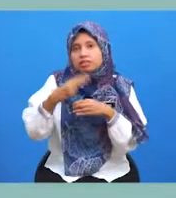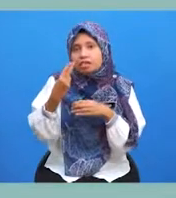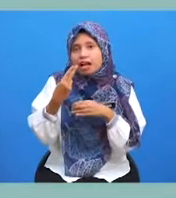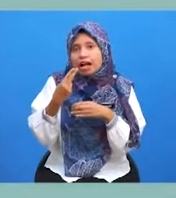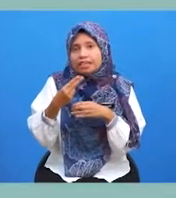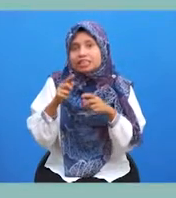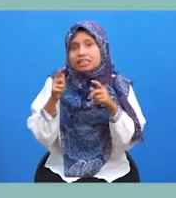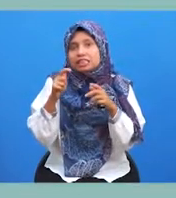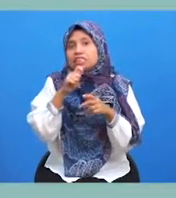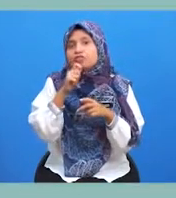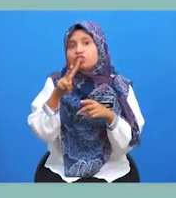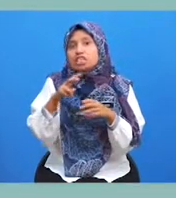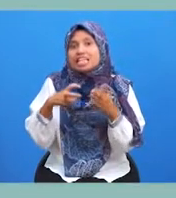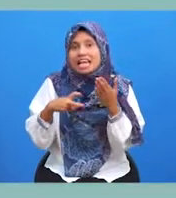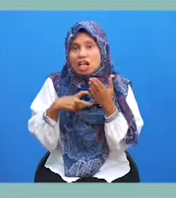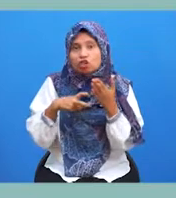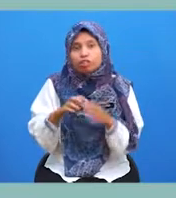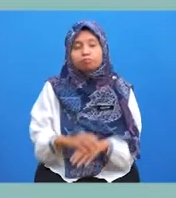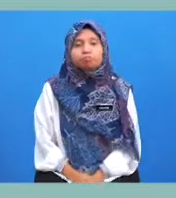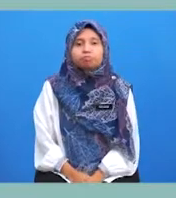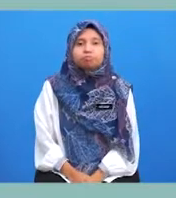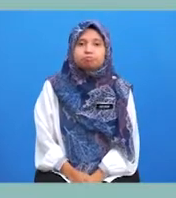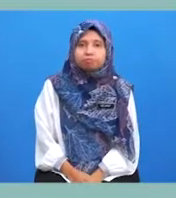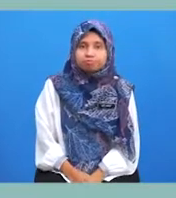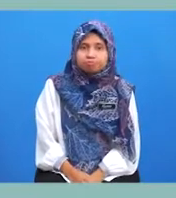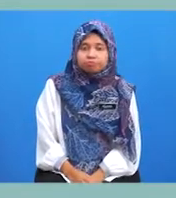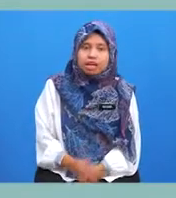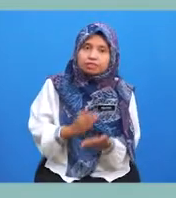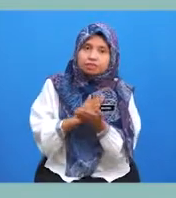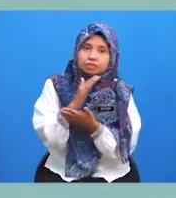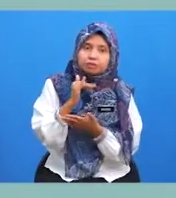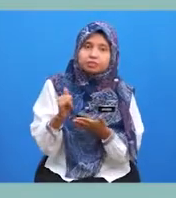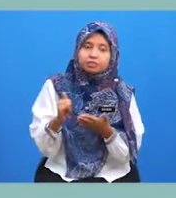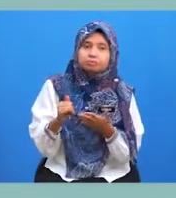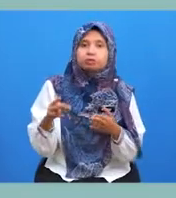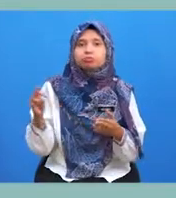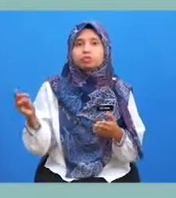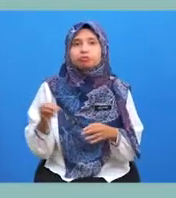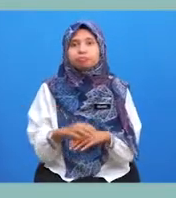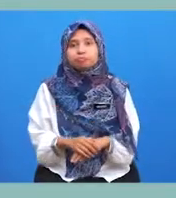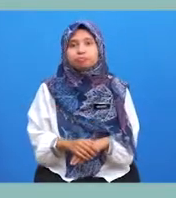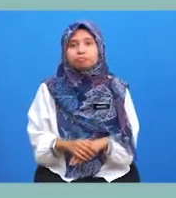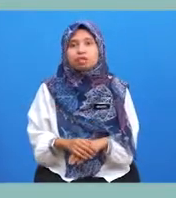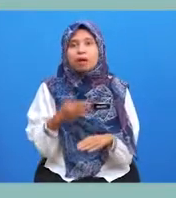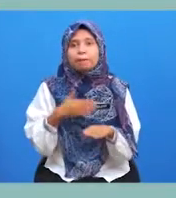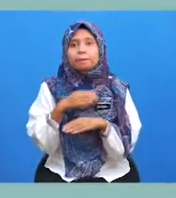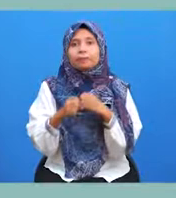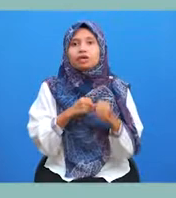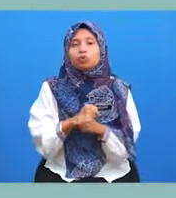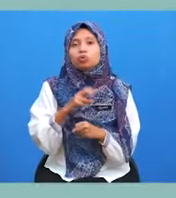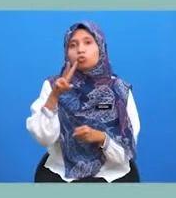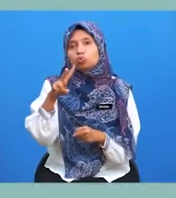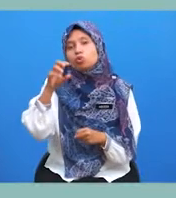dalam menghasilkan televisyen elektronik. Seterusnya, murid-murid, pada